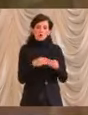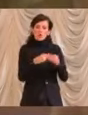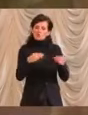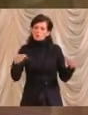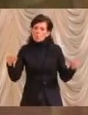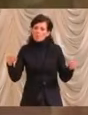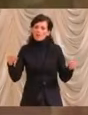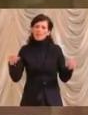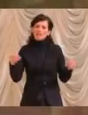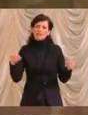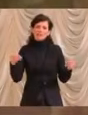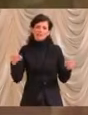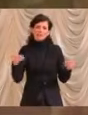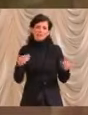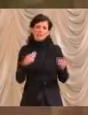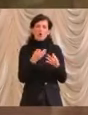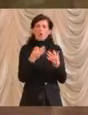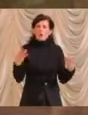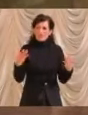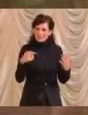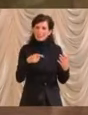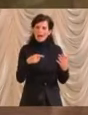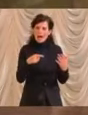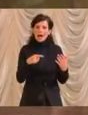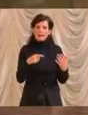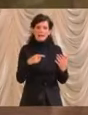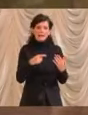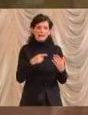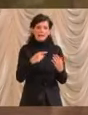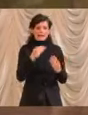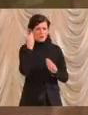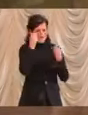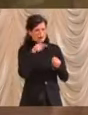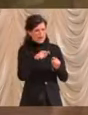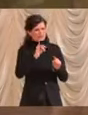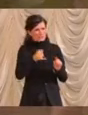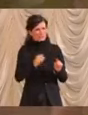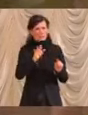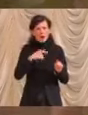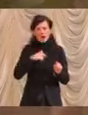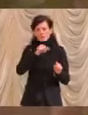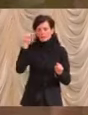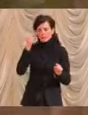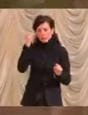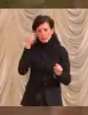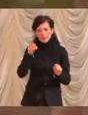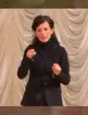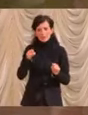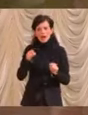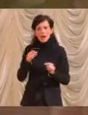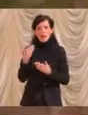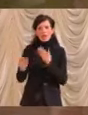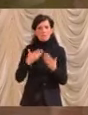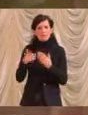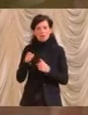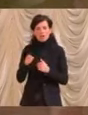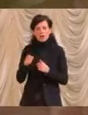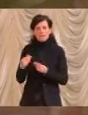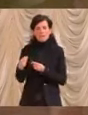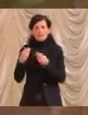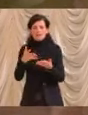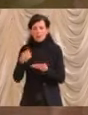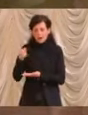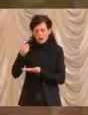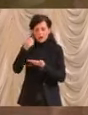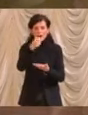ordinari, ma di far fronte a una situazione straordinaria e di consentire di erogare le somme necessarie a tutti